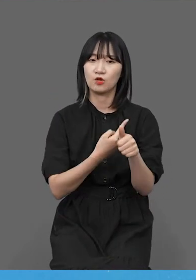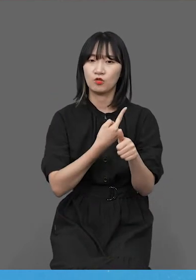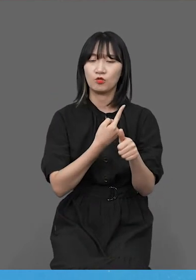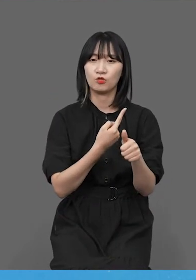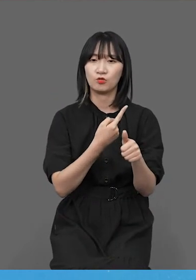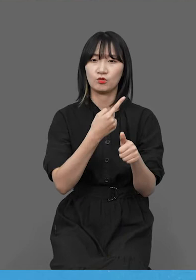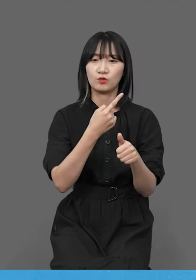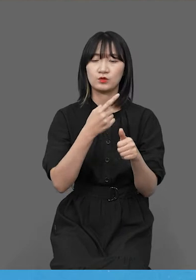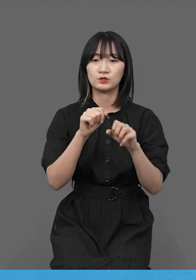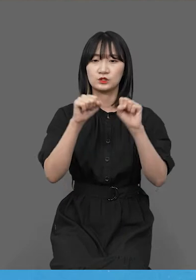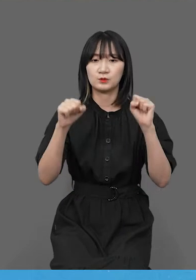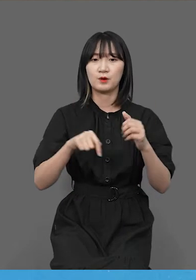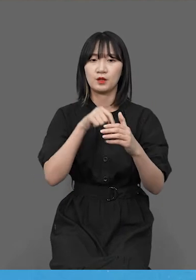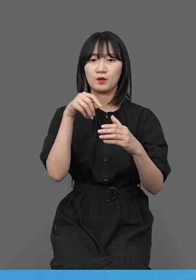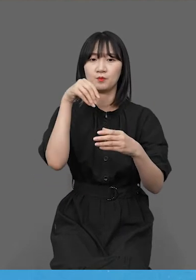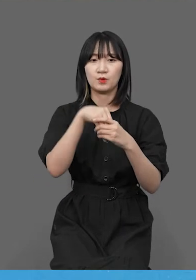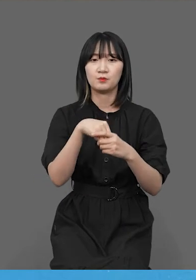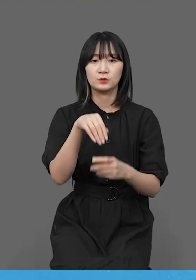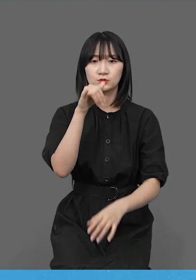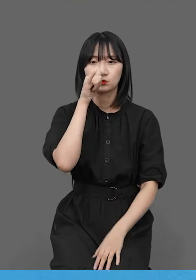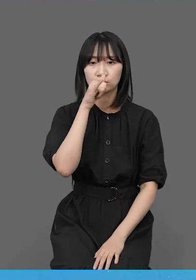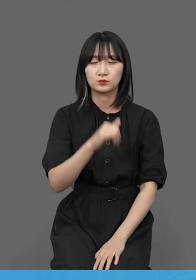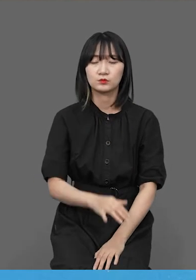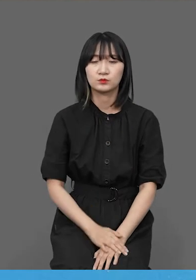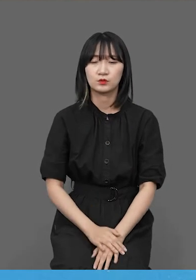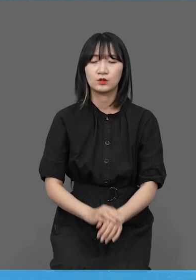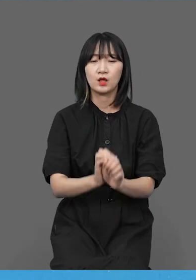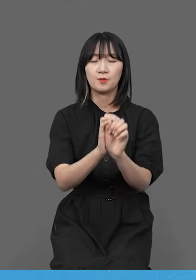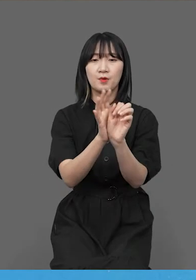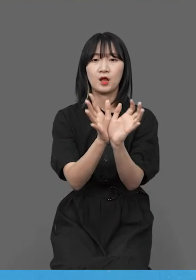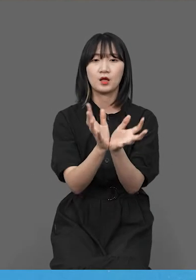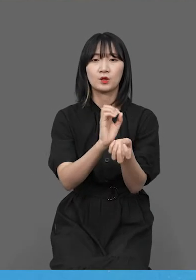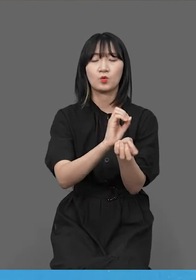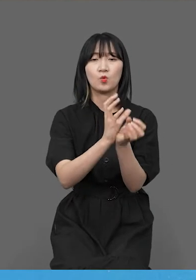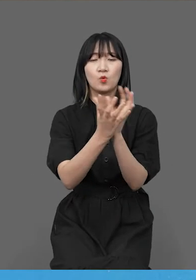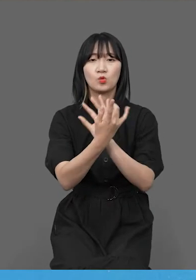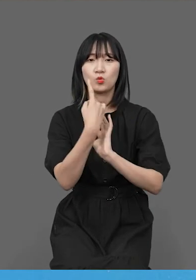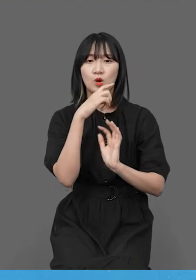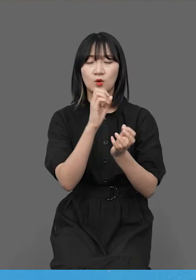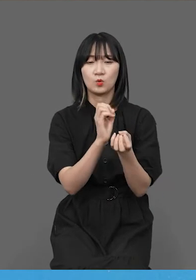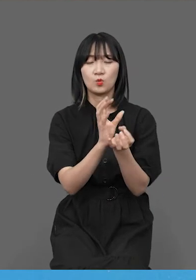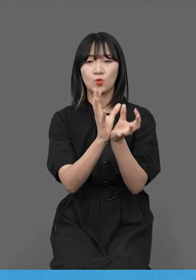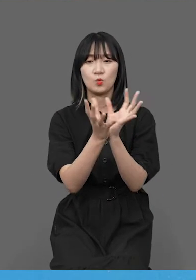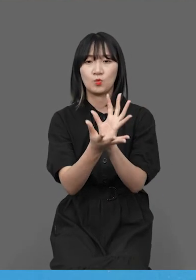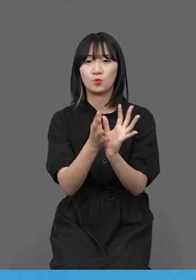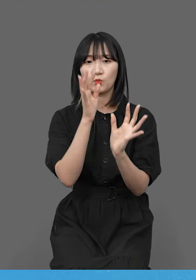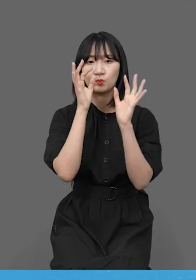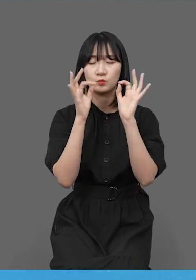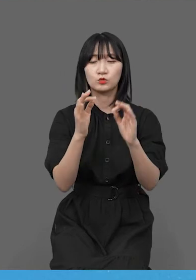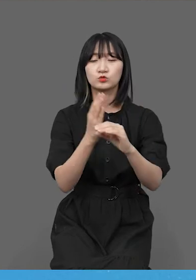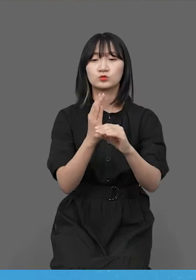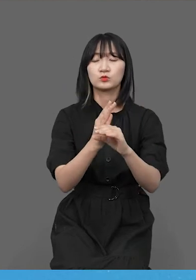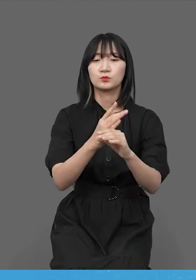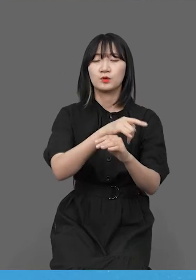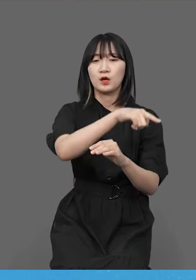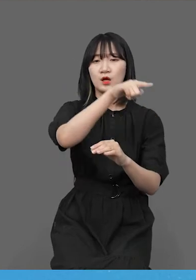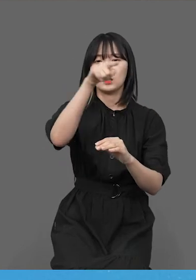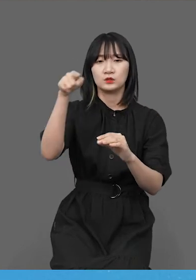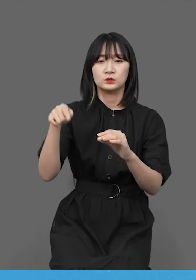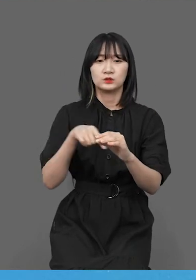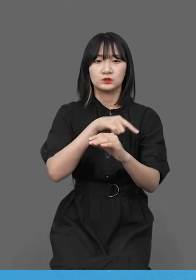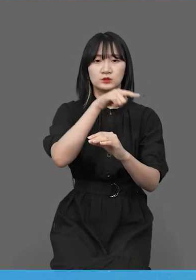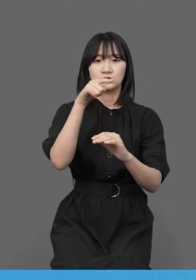흔하게 드러나 있는 것을 또 봅니다. 우리 해바라기 보이잖아요. 해바라기가 중심에서부터 바깥쪽 맨 끝까지 갈